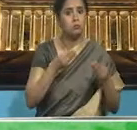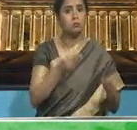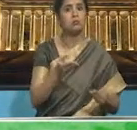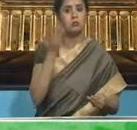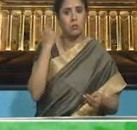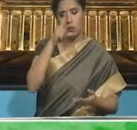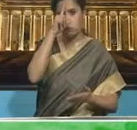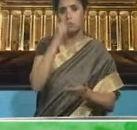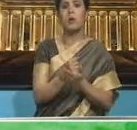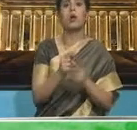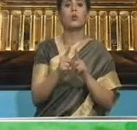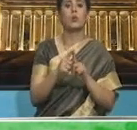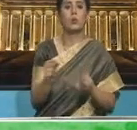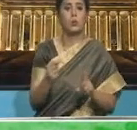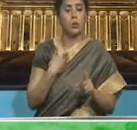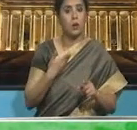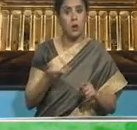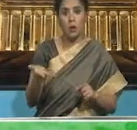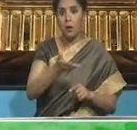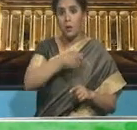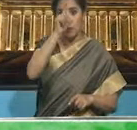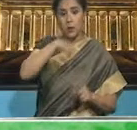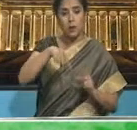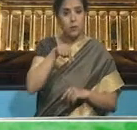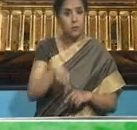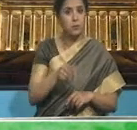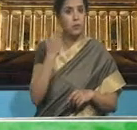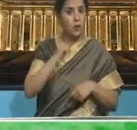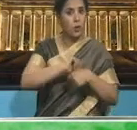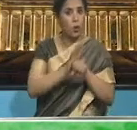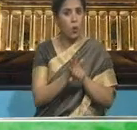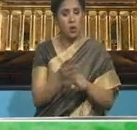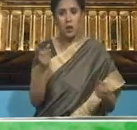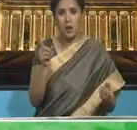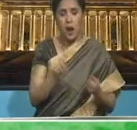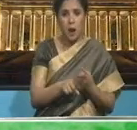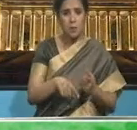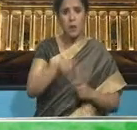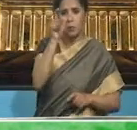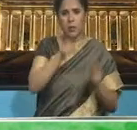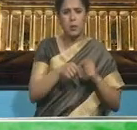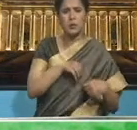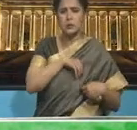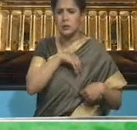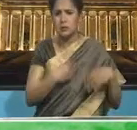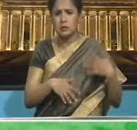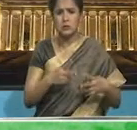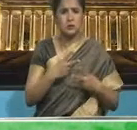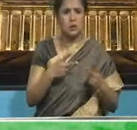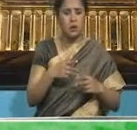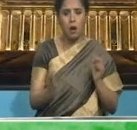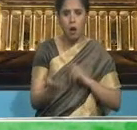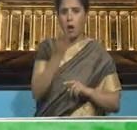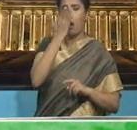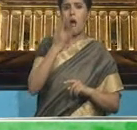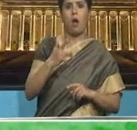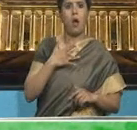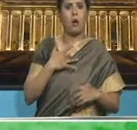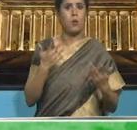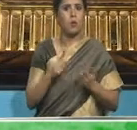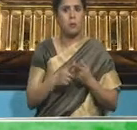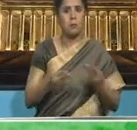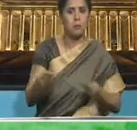की जब हमारे देशवासी कोविड-19 की महामारी के कारण अकस्मात उत्पन्न हुए